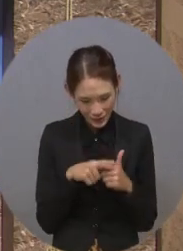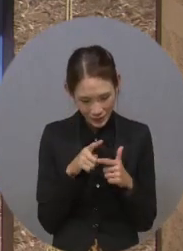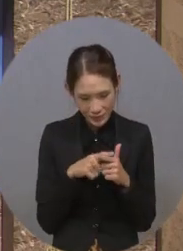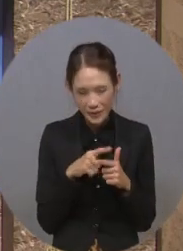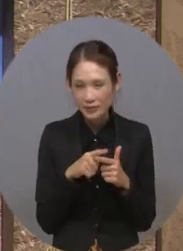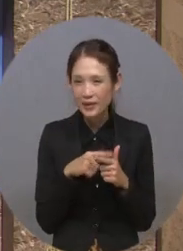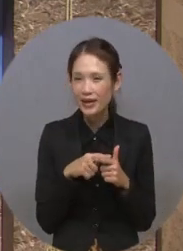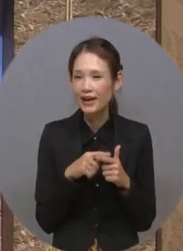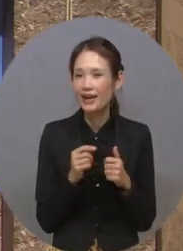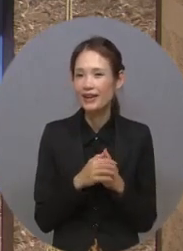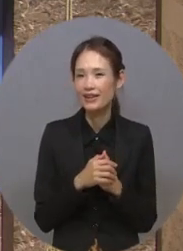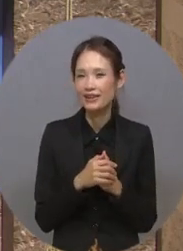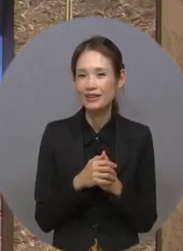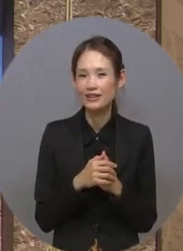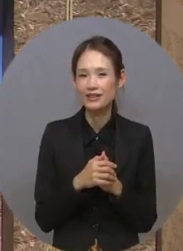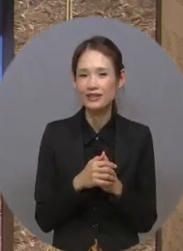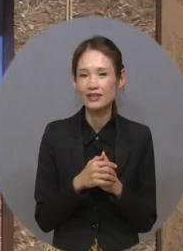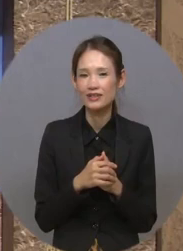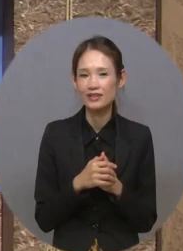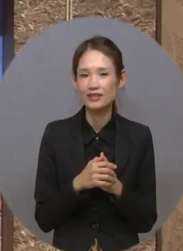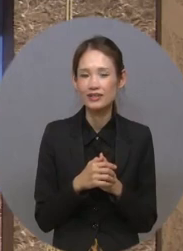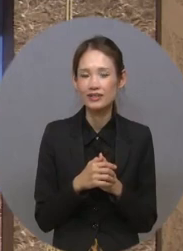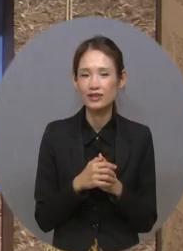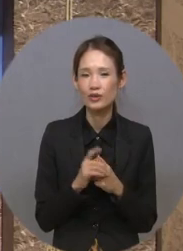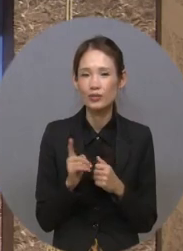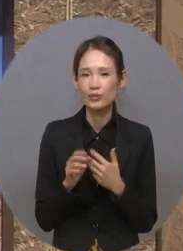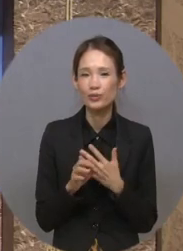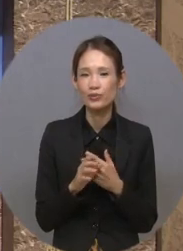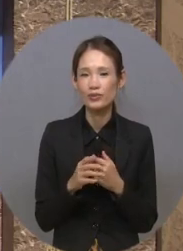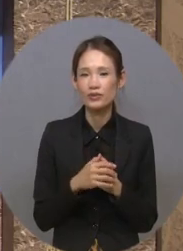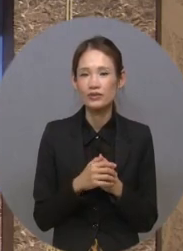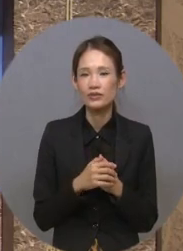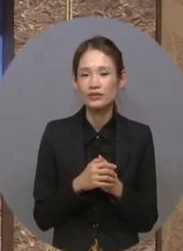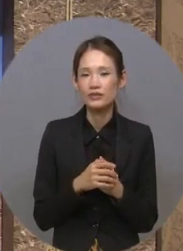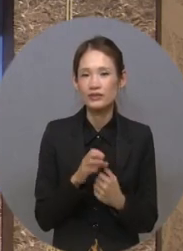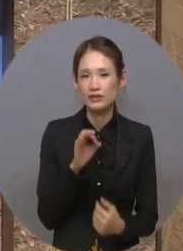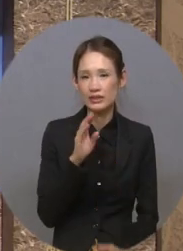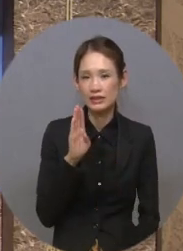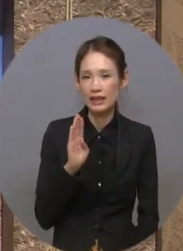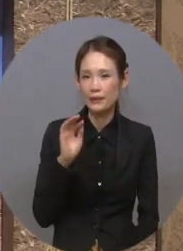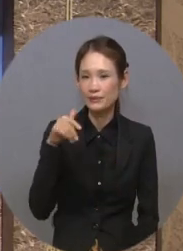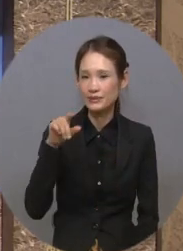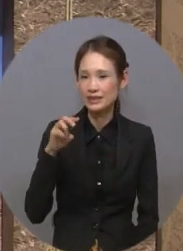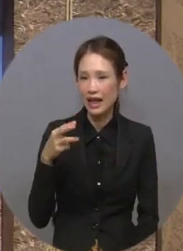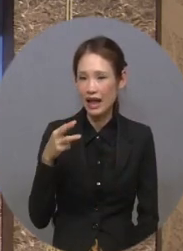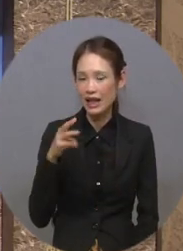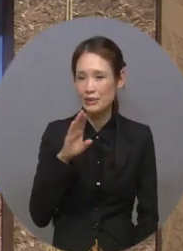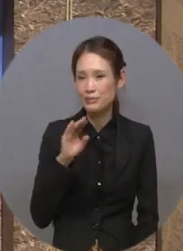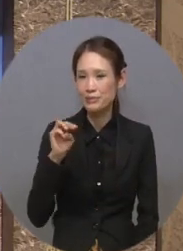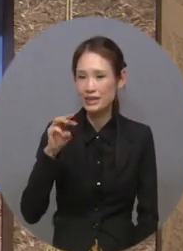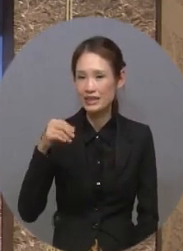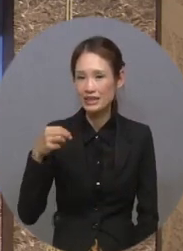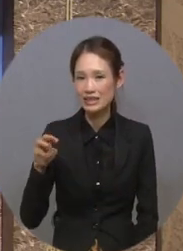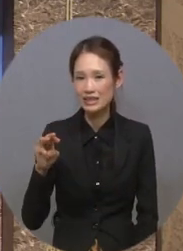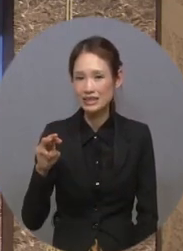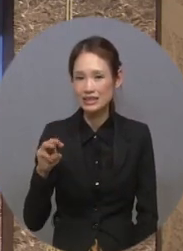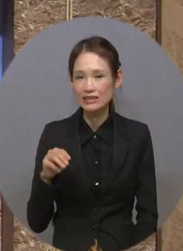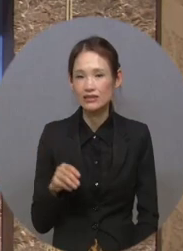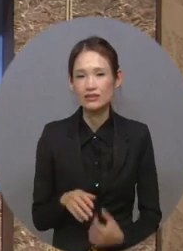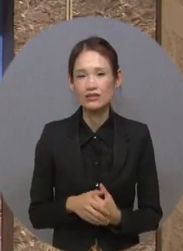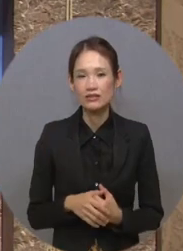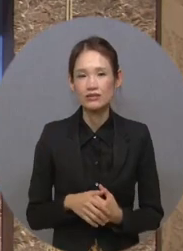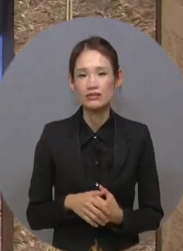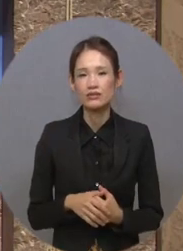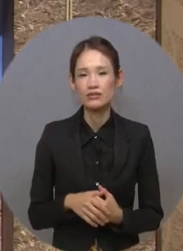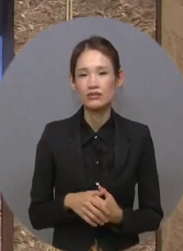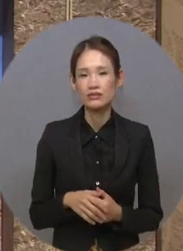예. 저희들이 이제 어떤 게 있냐면은 네. 우리가 이제 입찰이나 이런 것 때문에 비리 이런 것 때문에 예. 의회에서는